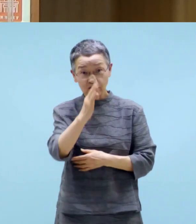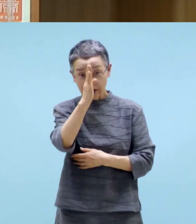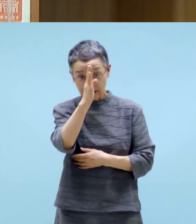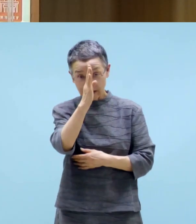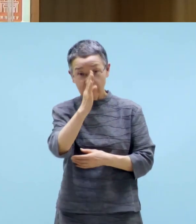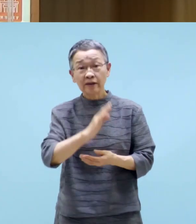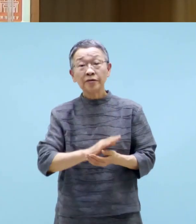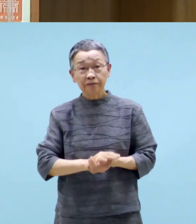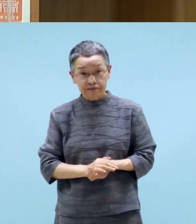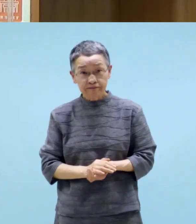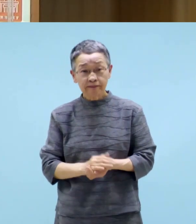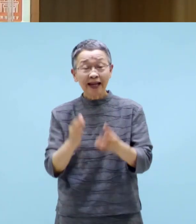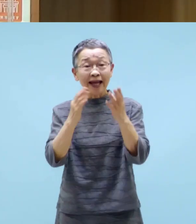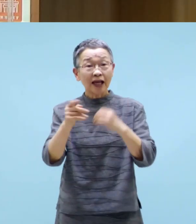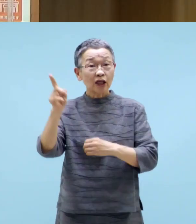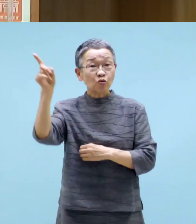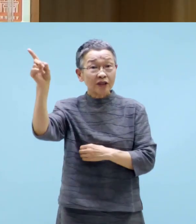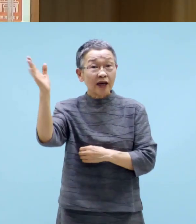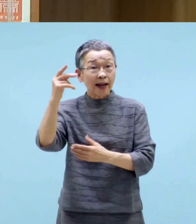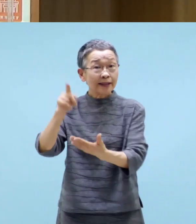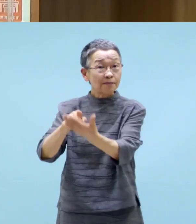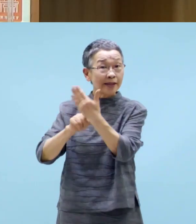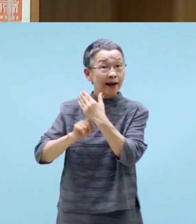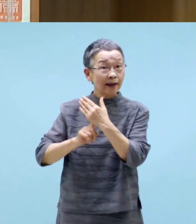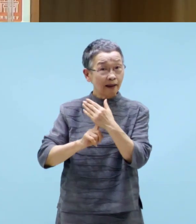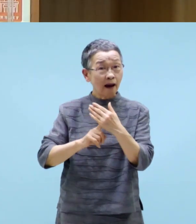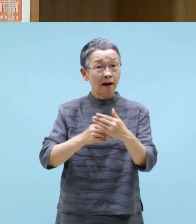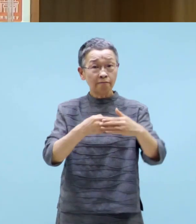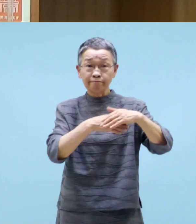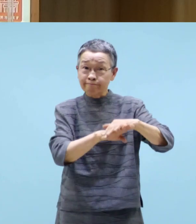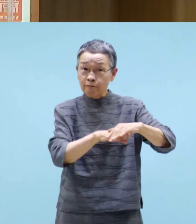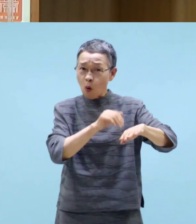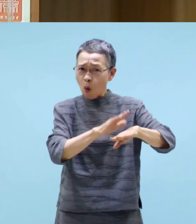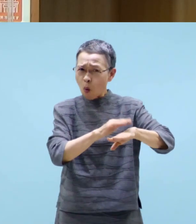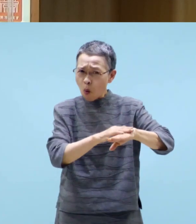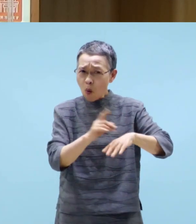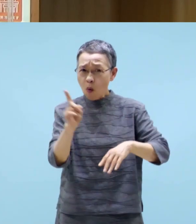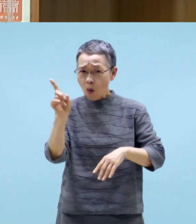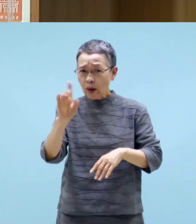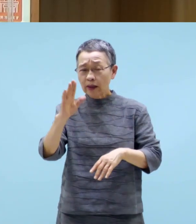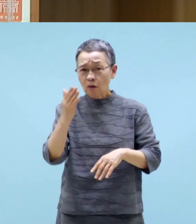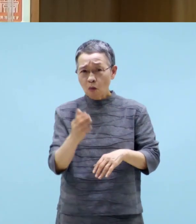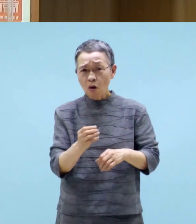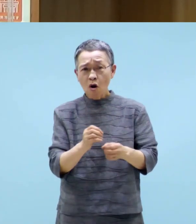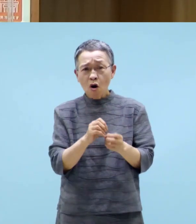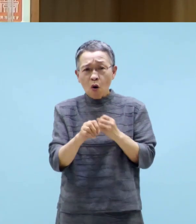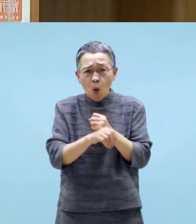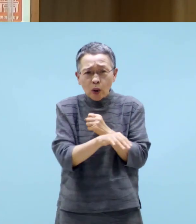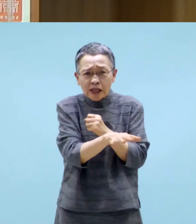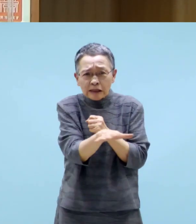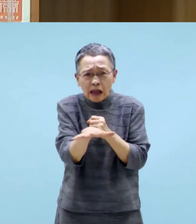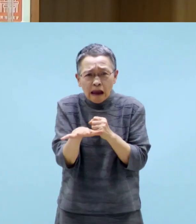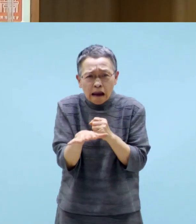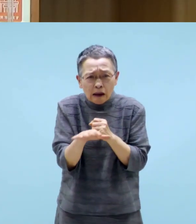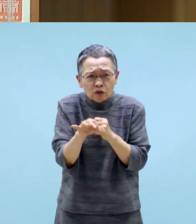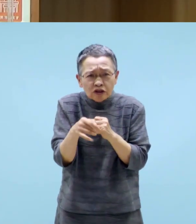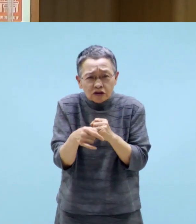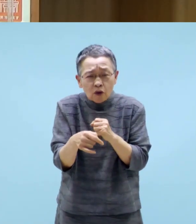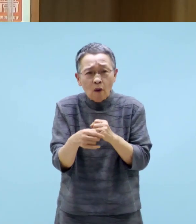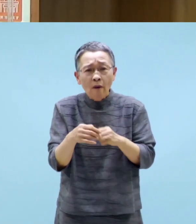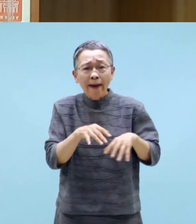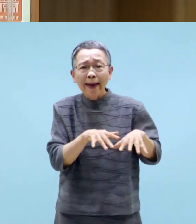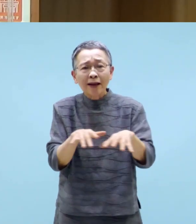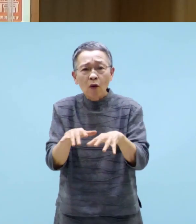国から示された処理計画でありますけれども、放射性物質による影響がないことが確認でき